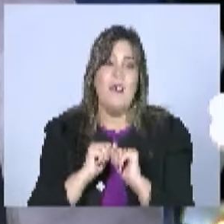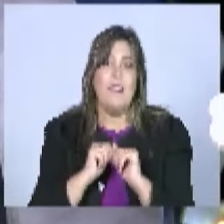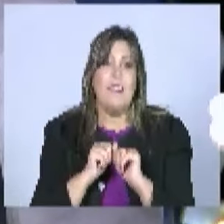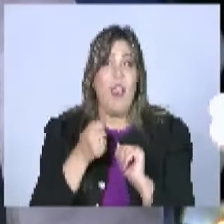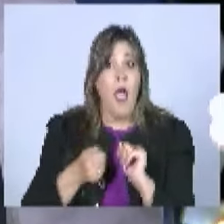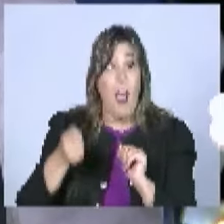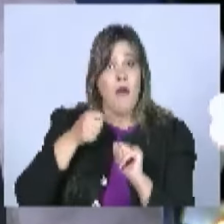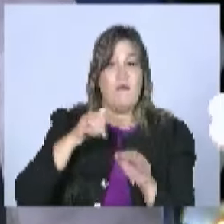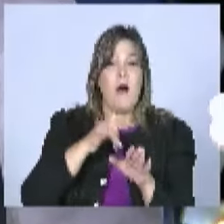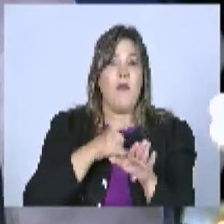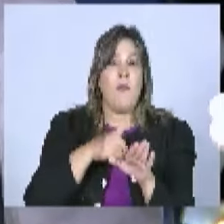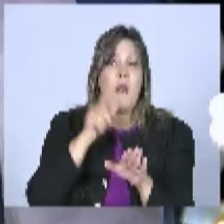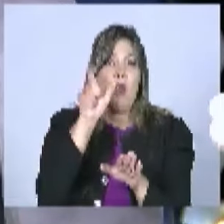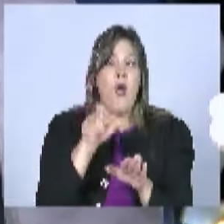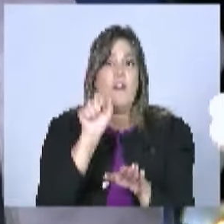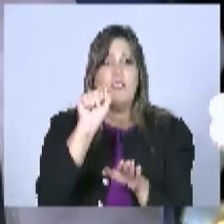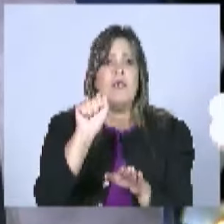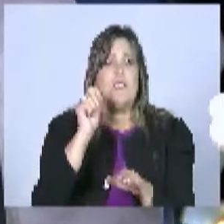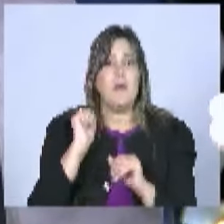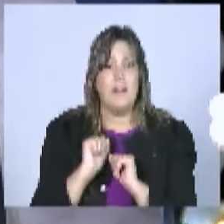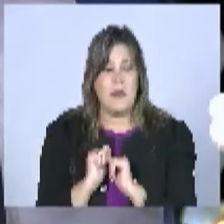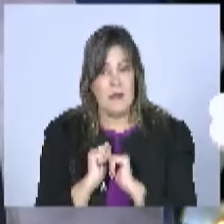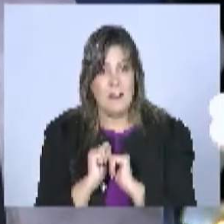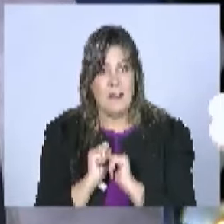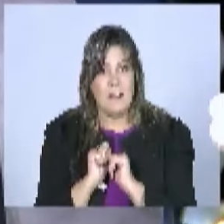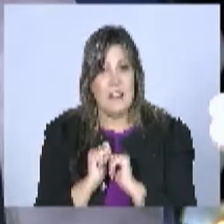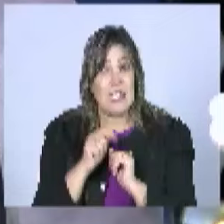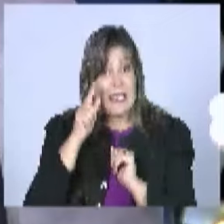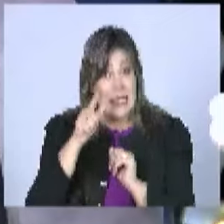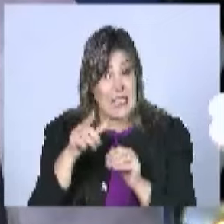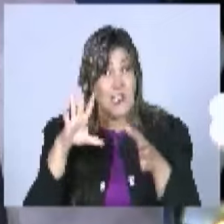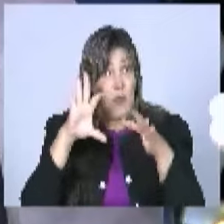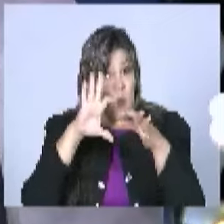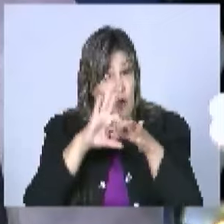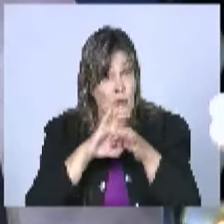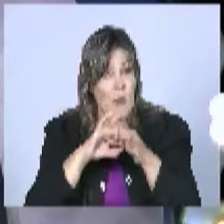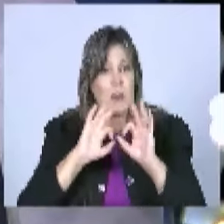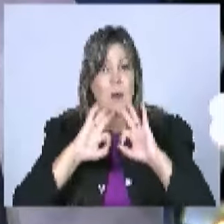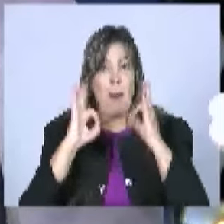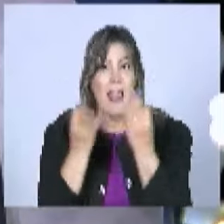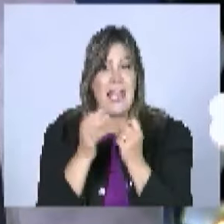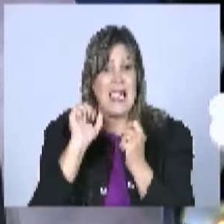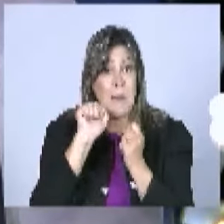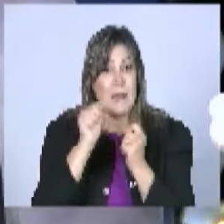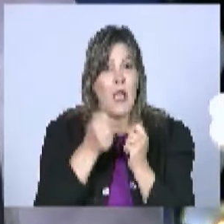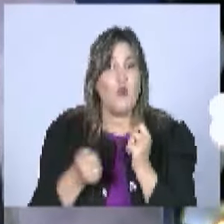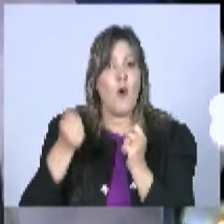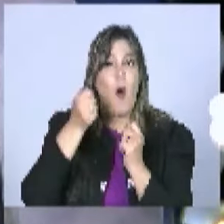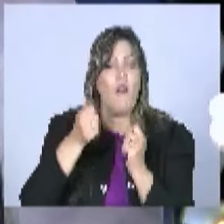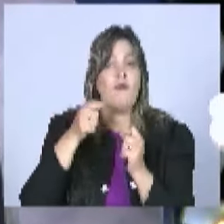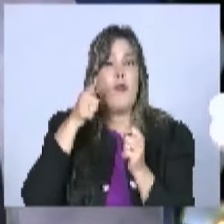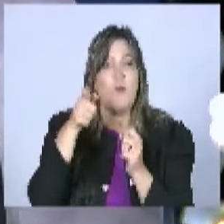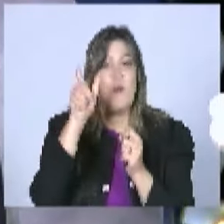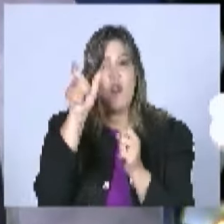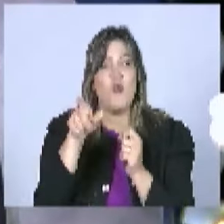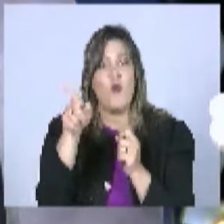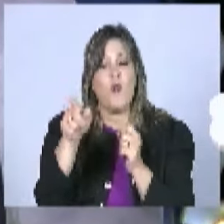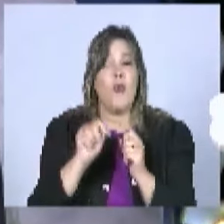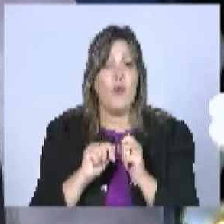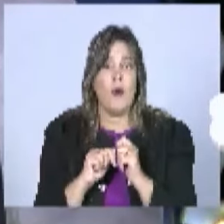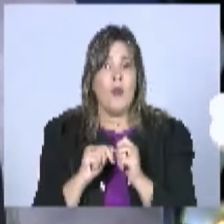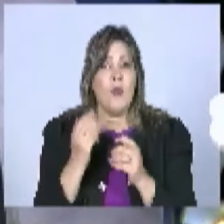سعادتك مرتبطه بعته اكتر منه لعده اسباب